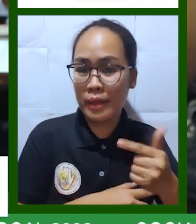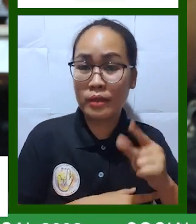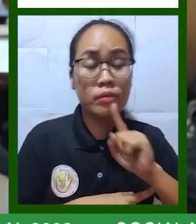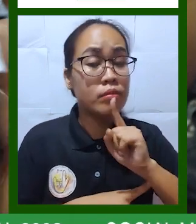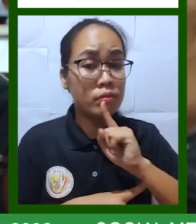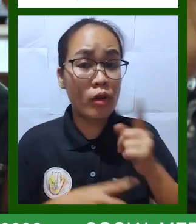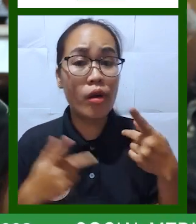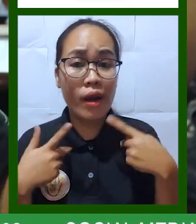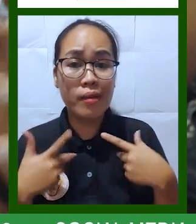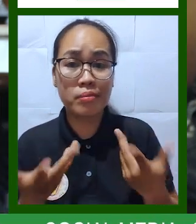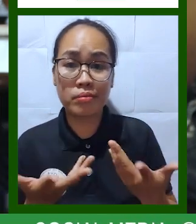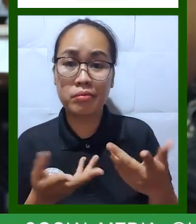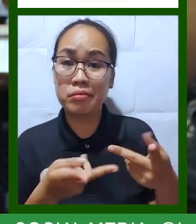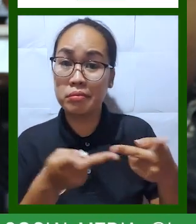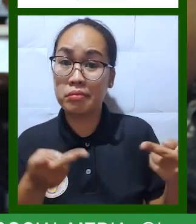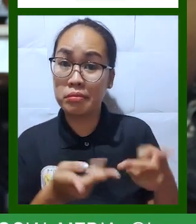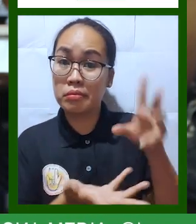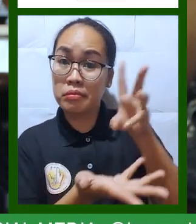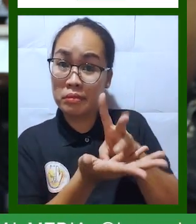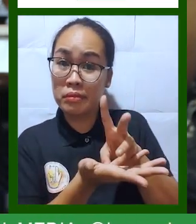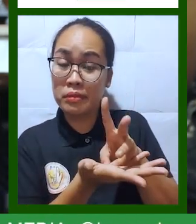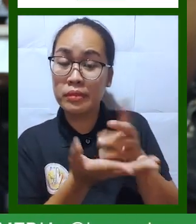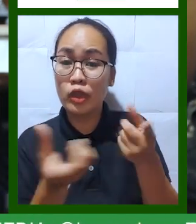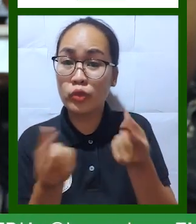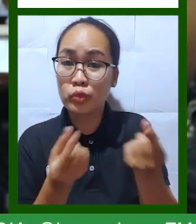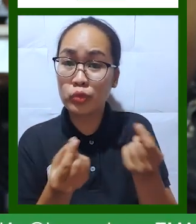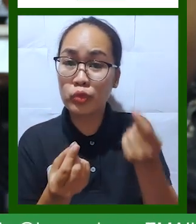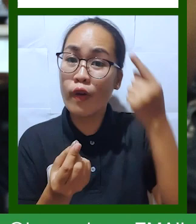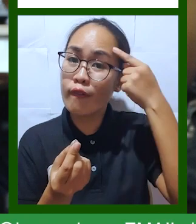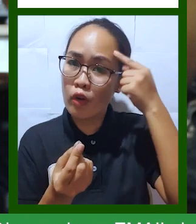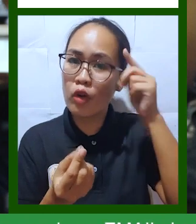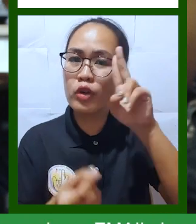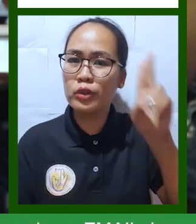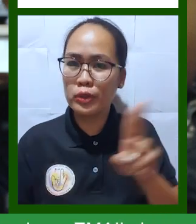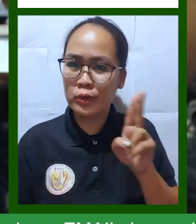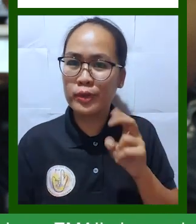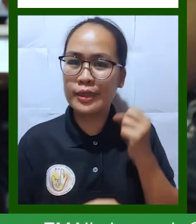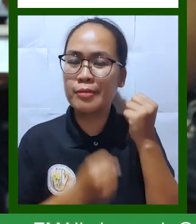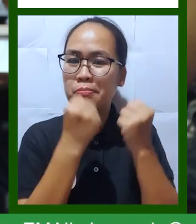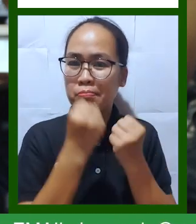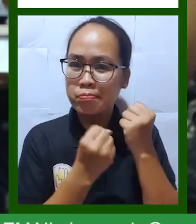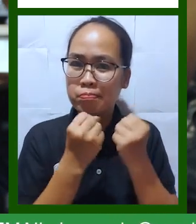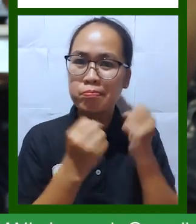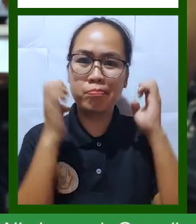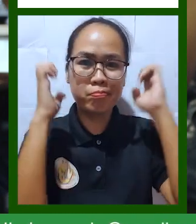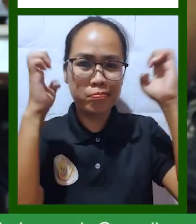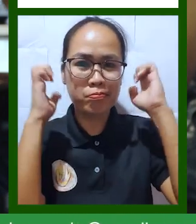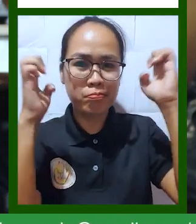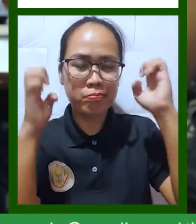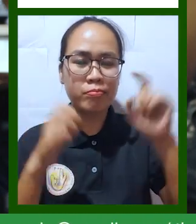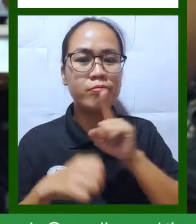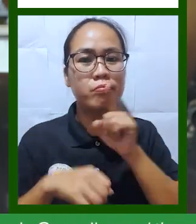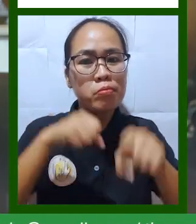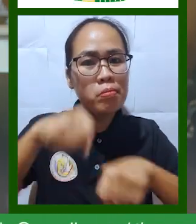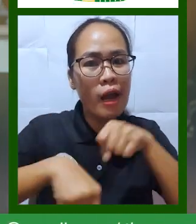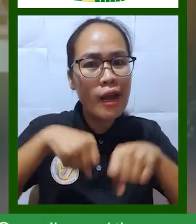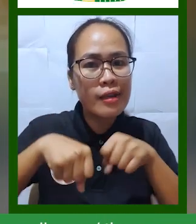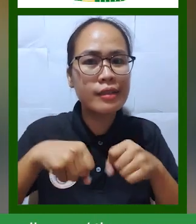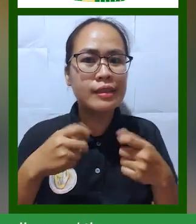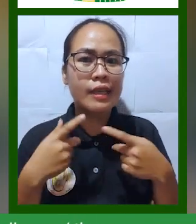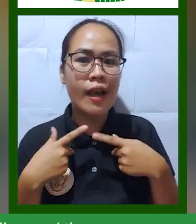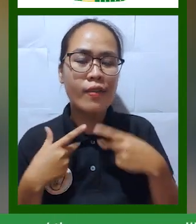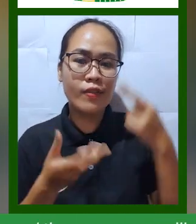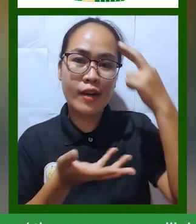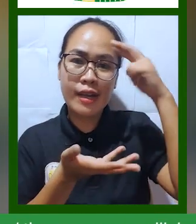And of course, yung venue na to ay nagagamit para sa jogging, running, exercising, biking, may mga